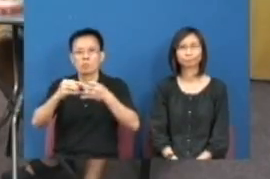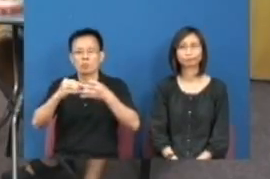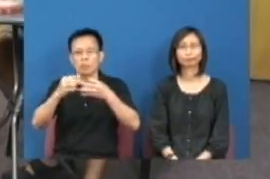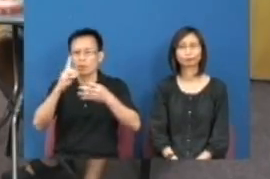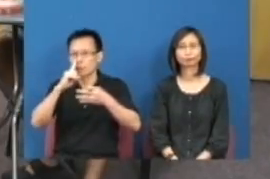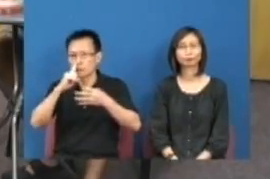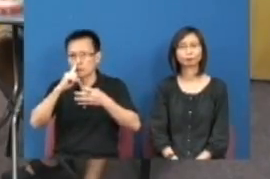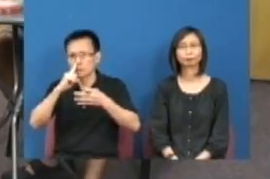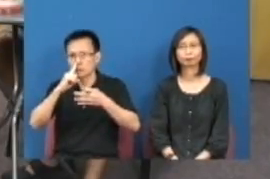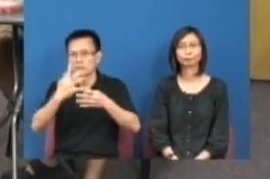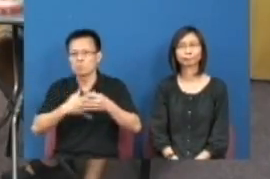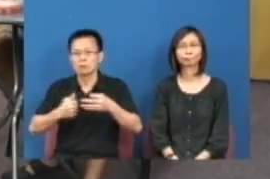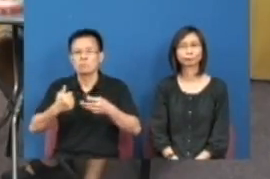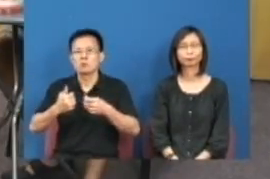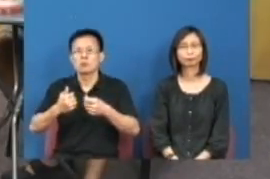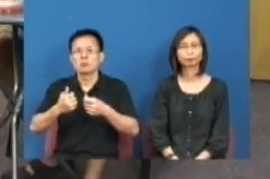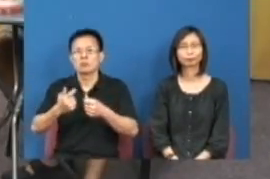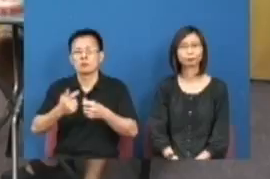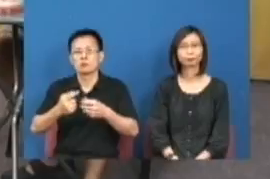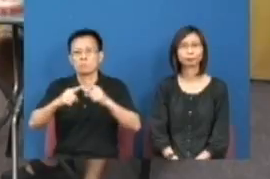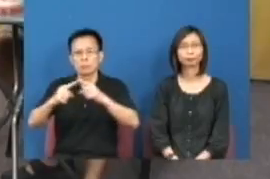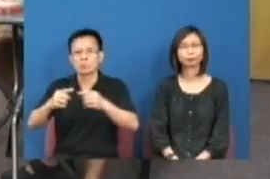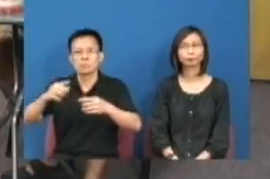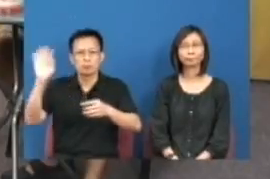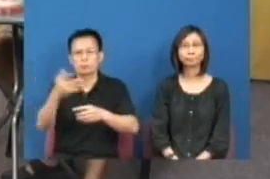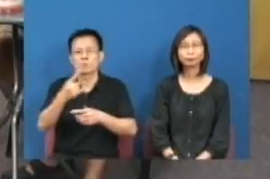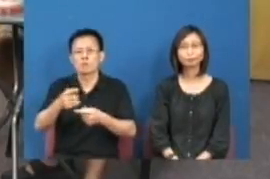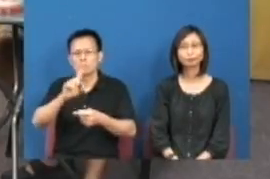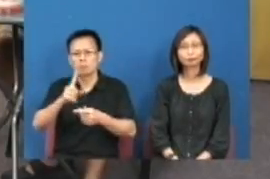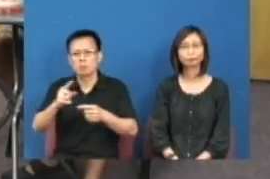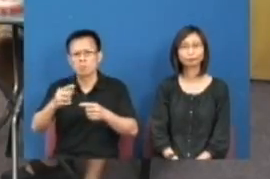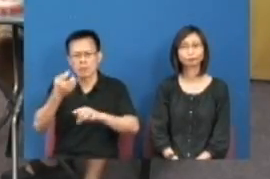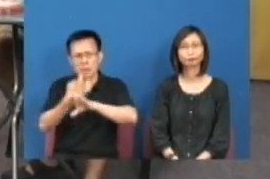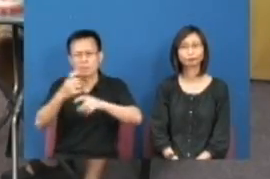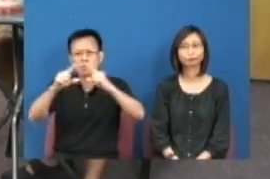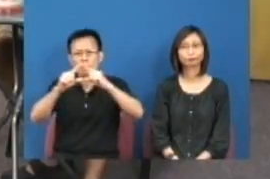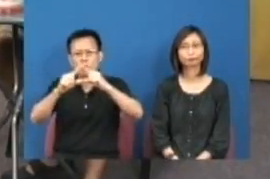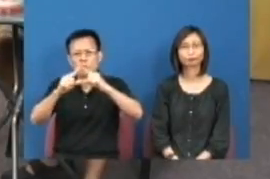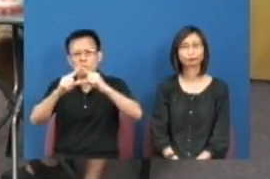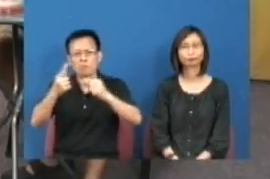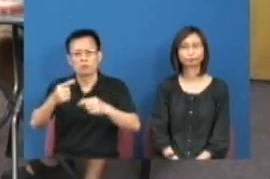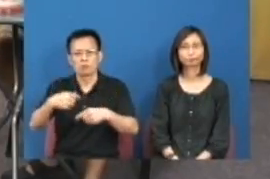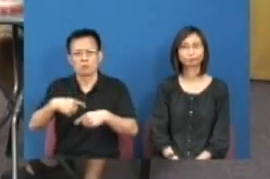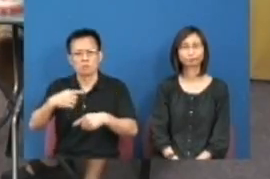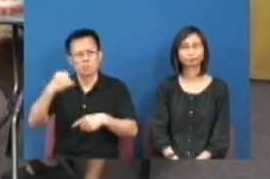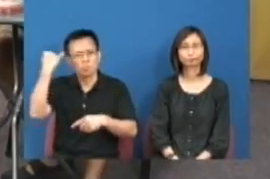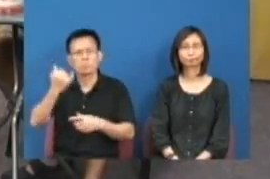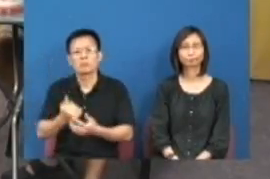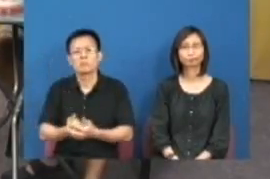角而家言之尚早啦，係咪？咩鐵三角？係咪邊個係鐵三角都唔知啦？咁樣即係。